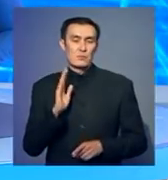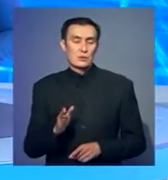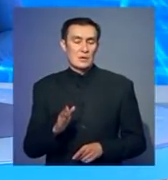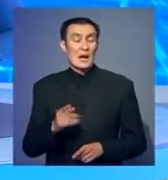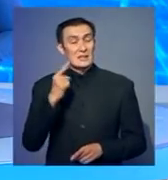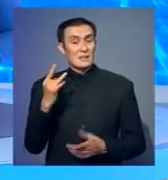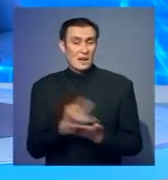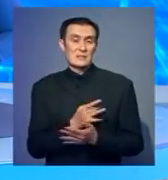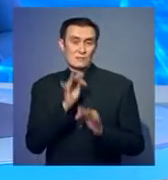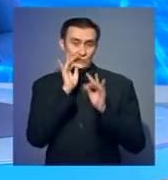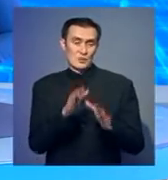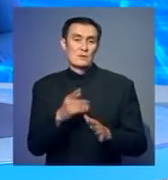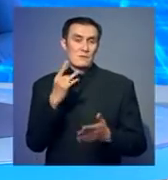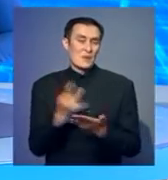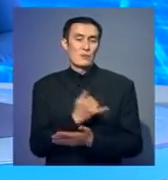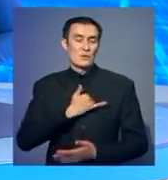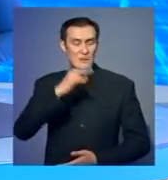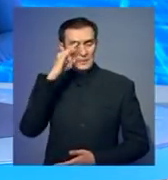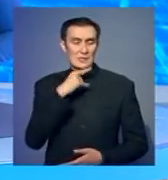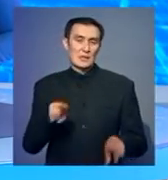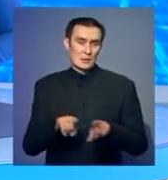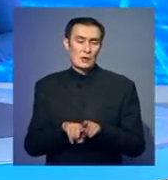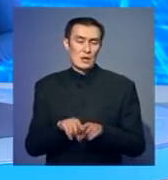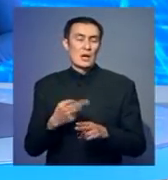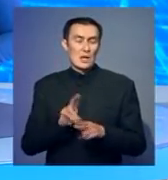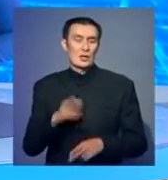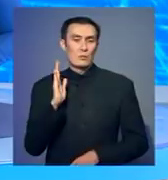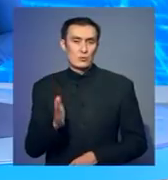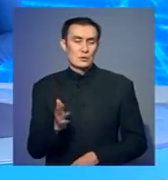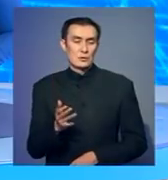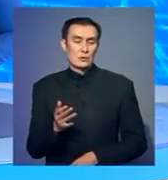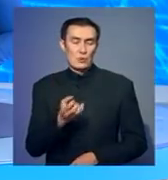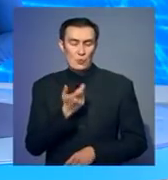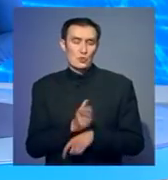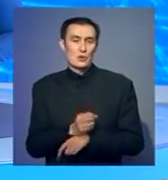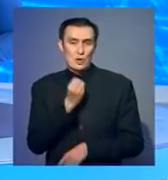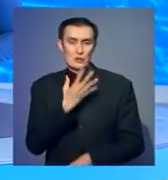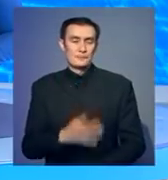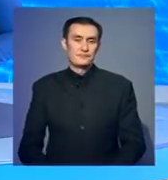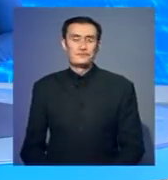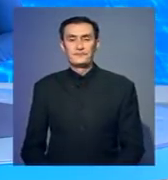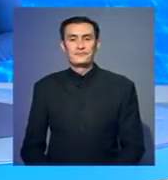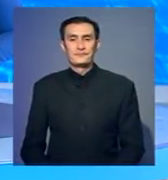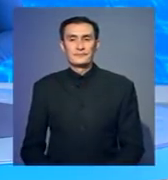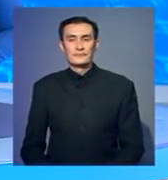А разовая, именно впервые в Казахстане такое происходит, я думаю, это очень своевременный шаг.